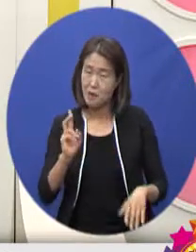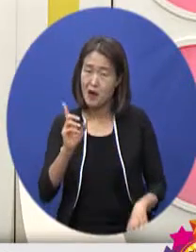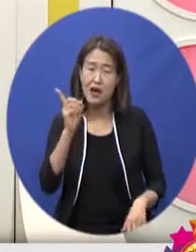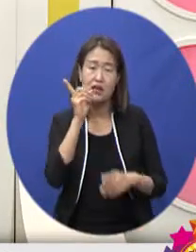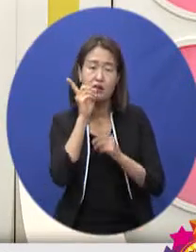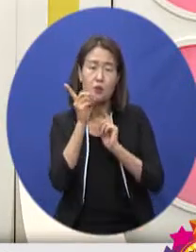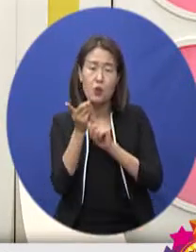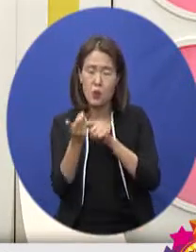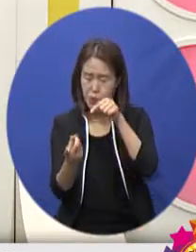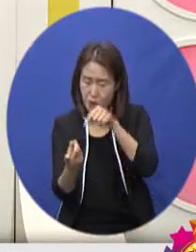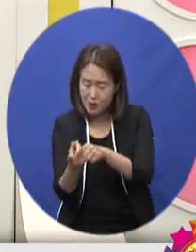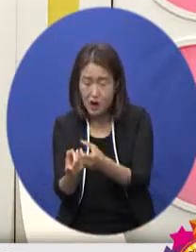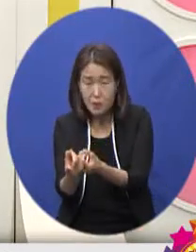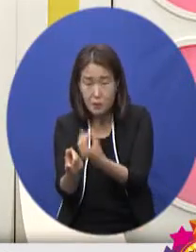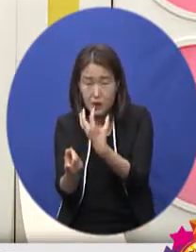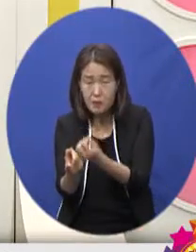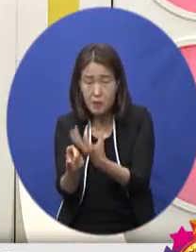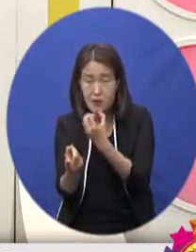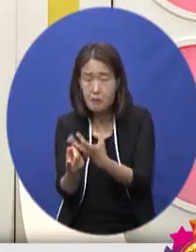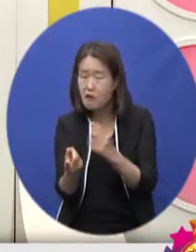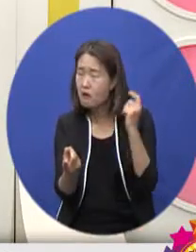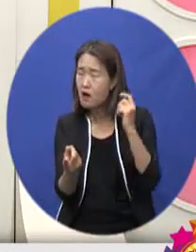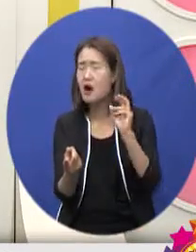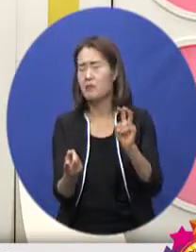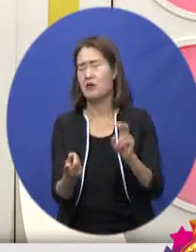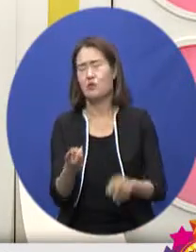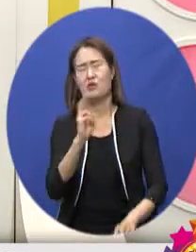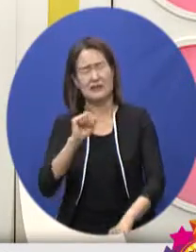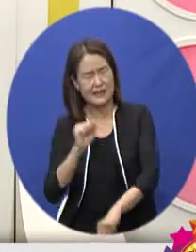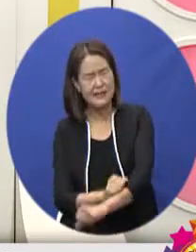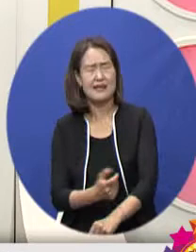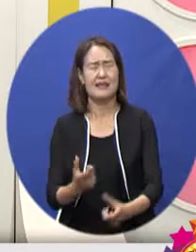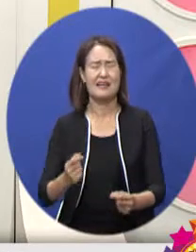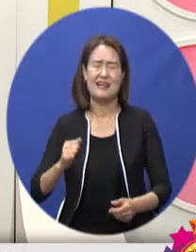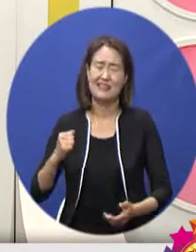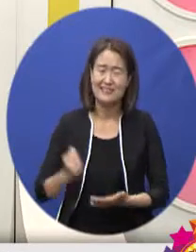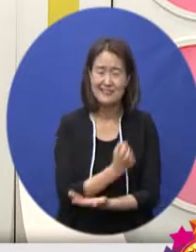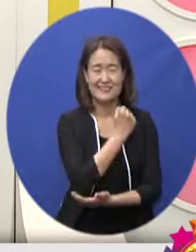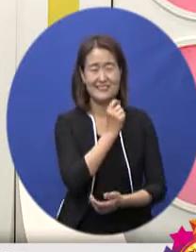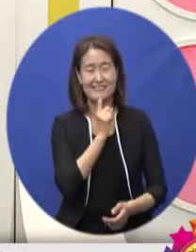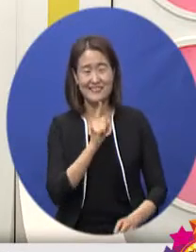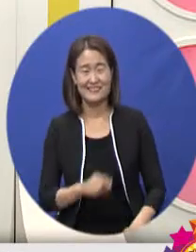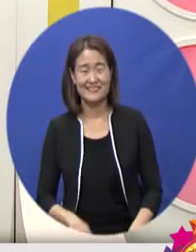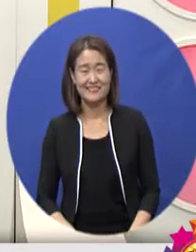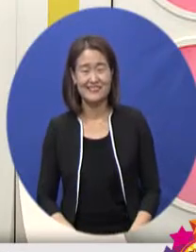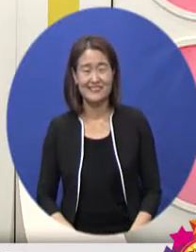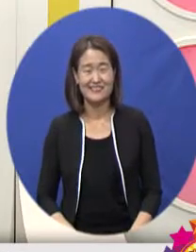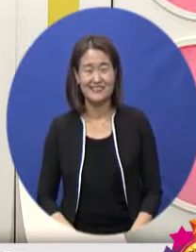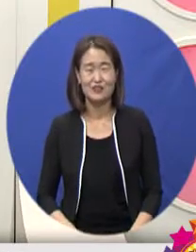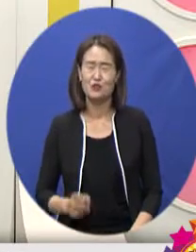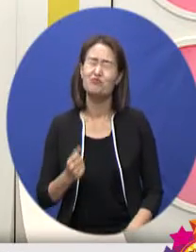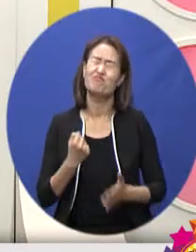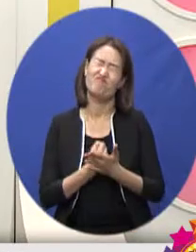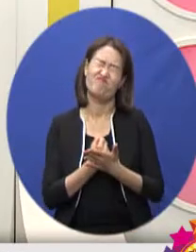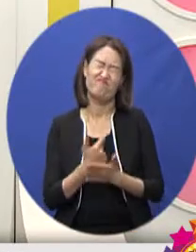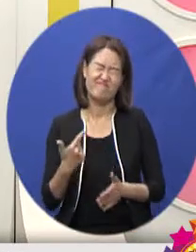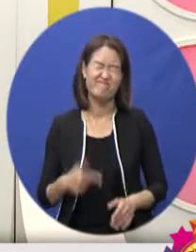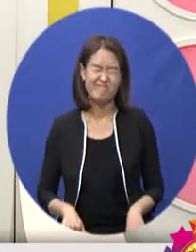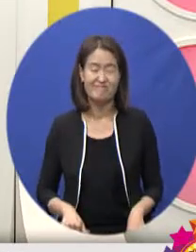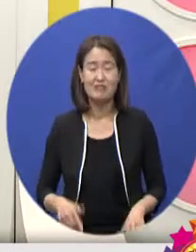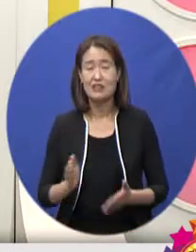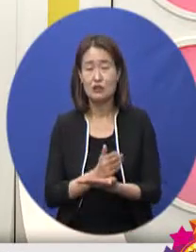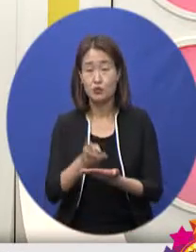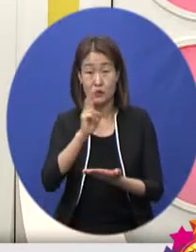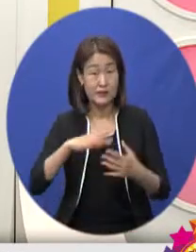스피커폰을 쓰신 건 아닌가 모르겠어요. 그렇죠? 그러니까요. 네. 잘하시는 노래 같은데. 그러게요. 네, 살짝 그게 좀 아쉬웠네요. 네,